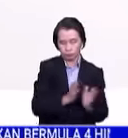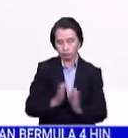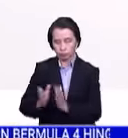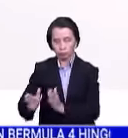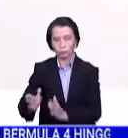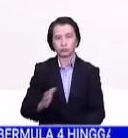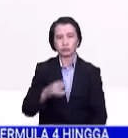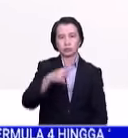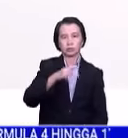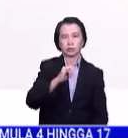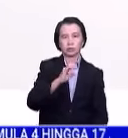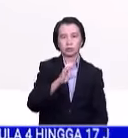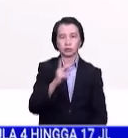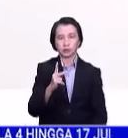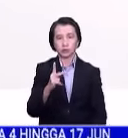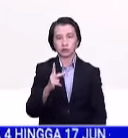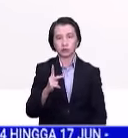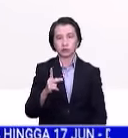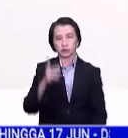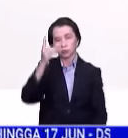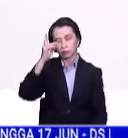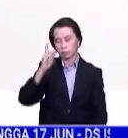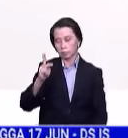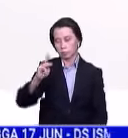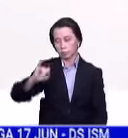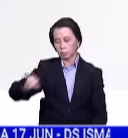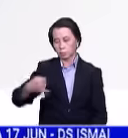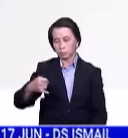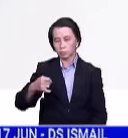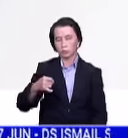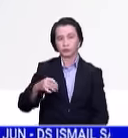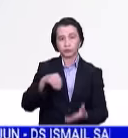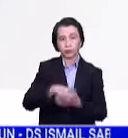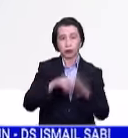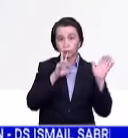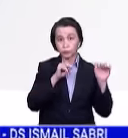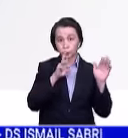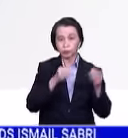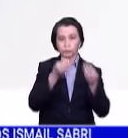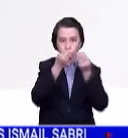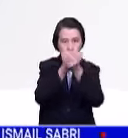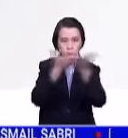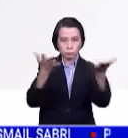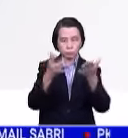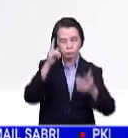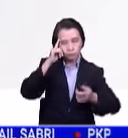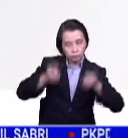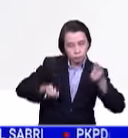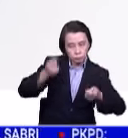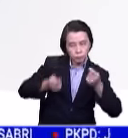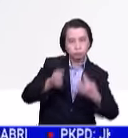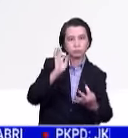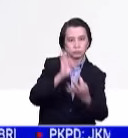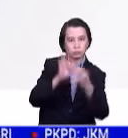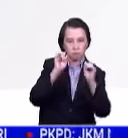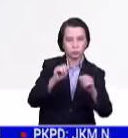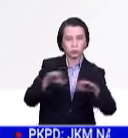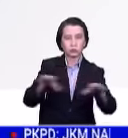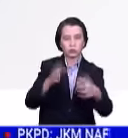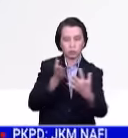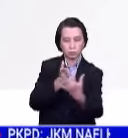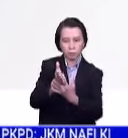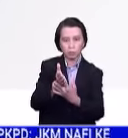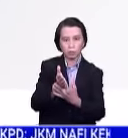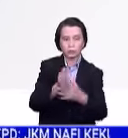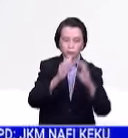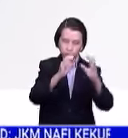Imunisasi COVID-19 Kebangsaan, Khairi Jamaluddin melalui ciapan di Twitter memaklumkan pertimbangan sewajarnya boleh dibuat melalui